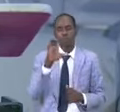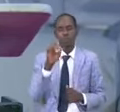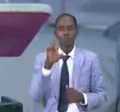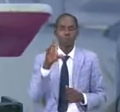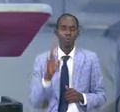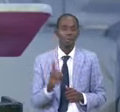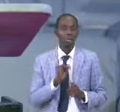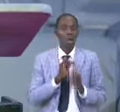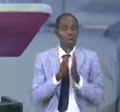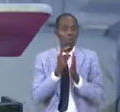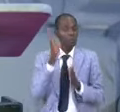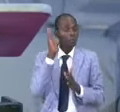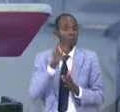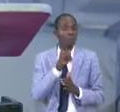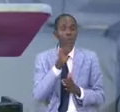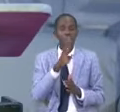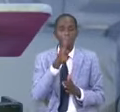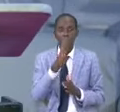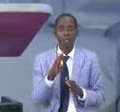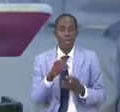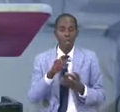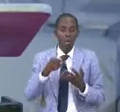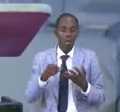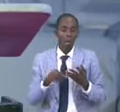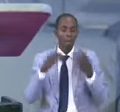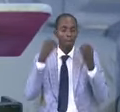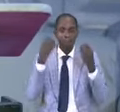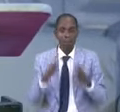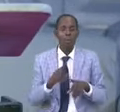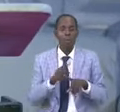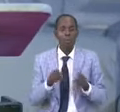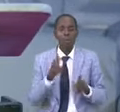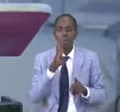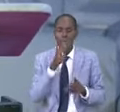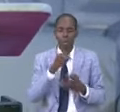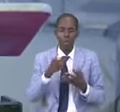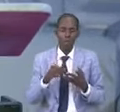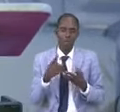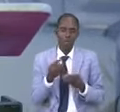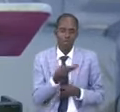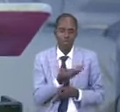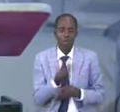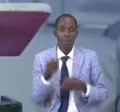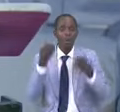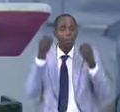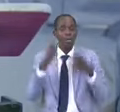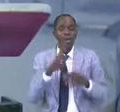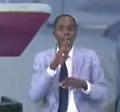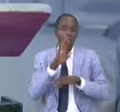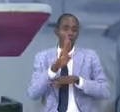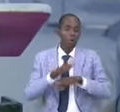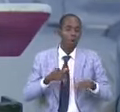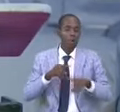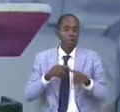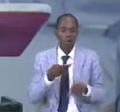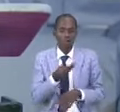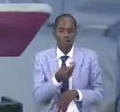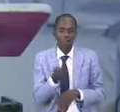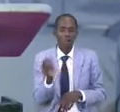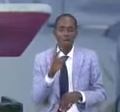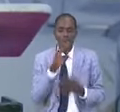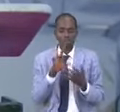peu dans l'amour ne refroidit pas peu beaucoup sont appelés mais peu sont élus beaucoup sont sur le chemin